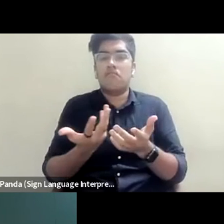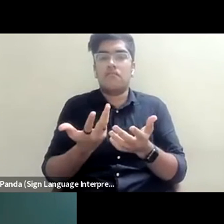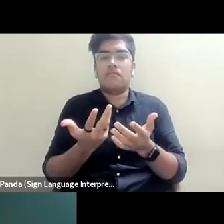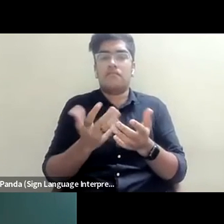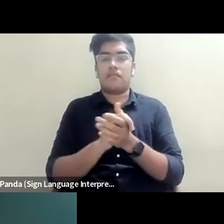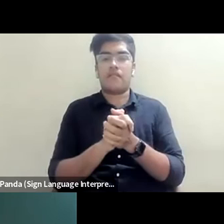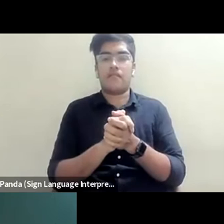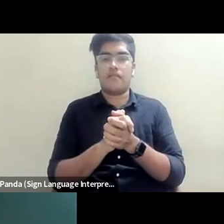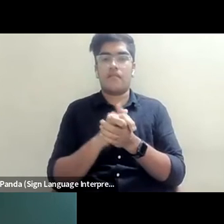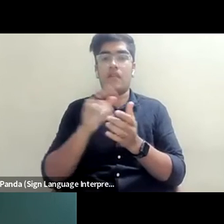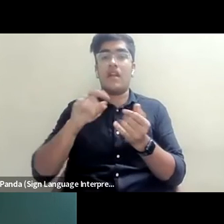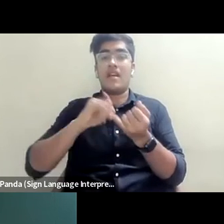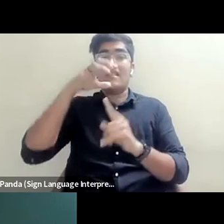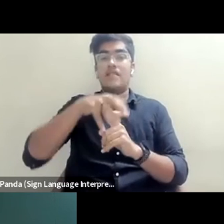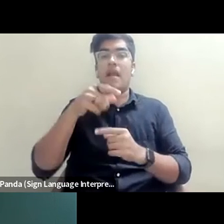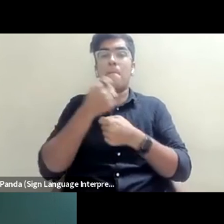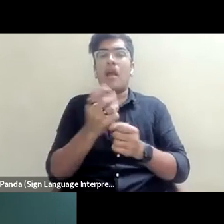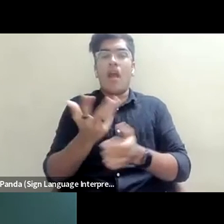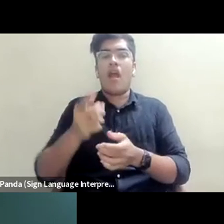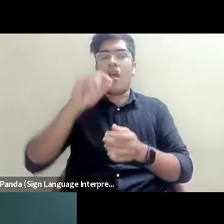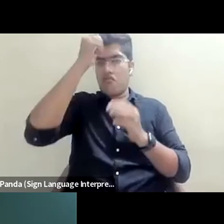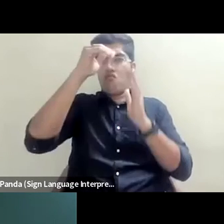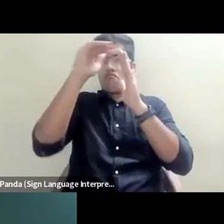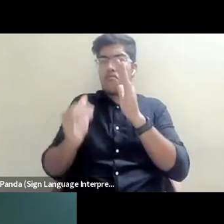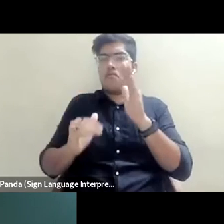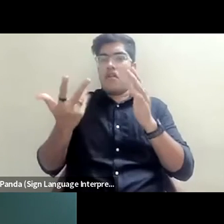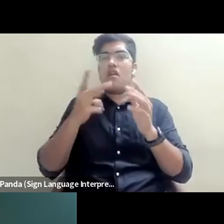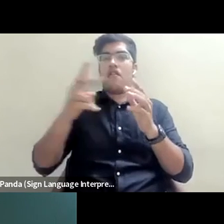स्टेट ये कास्ट से बनता है। सीधी इंडियन